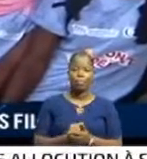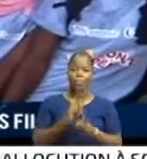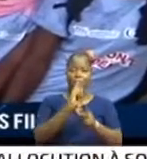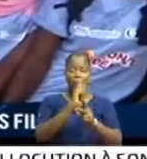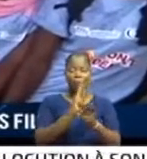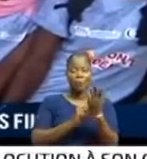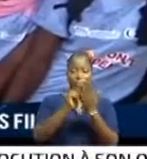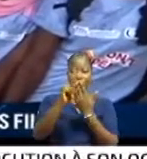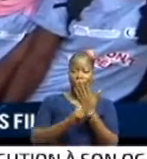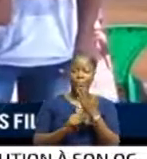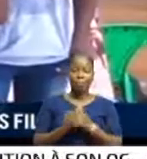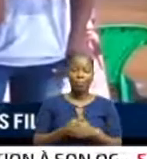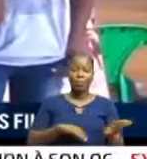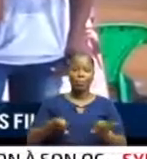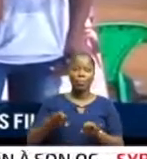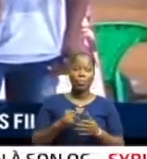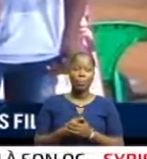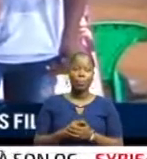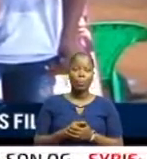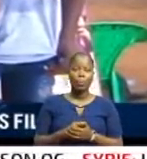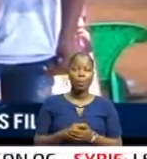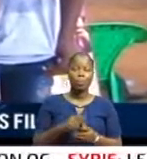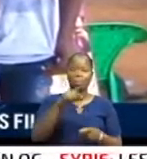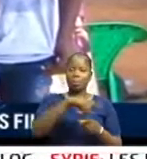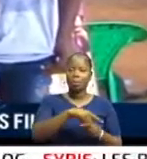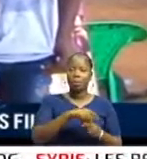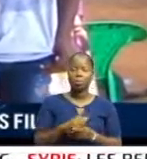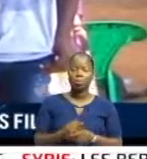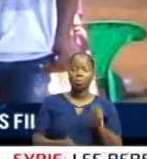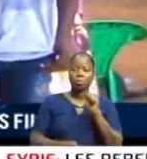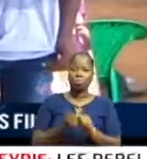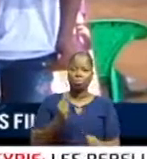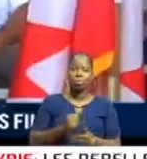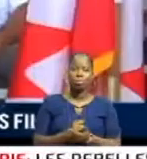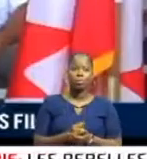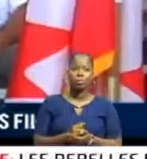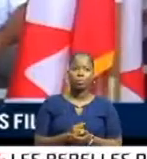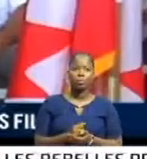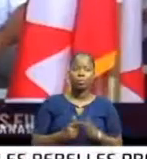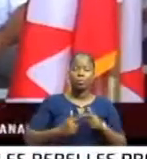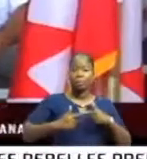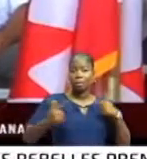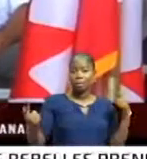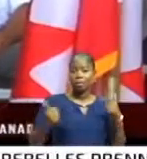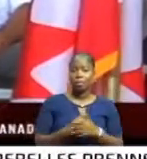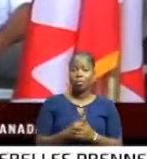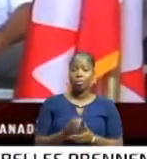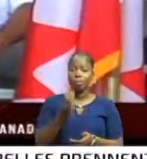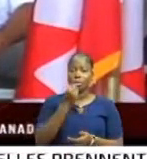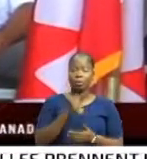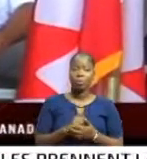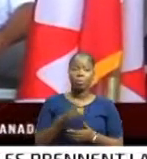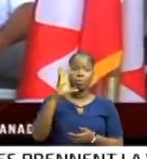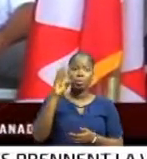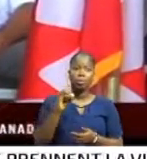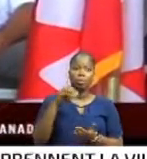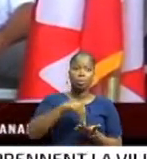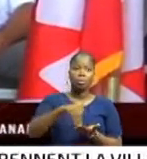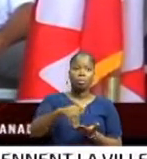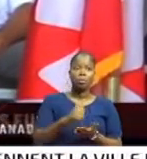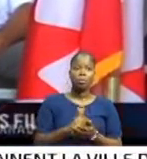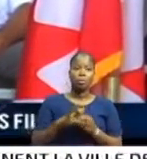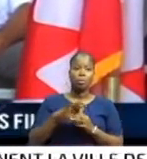initiative fait partie d'un projet beaucoup plus large visant à améliorer la santé et la nutrition de 50 millions de femmes